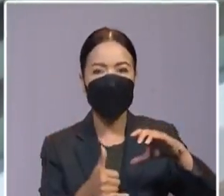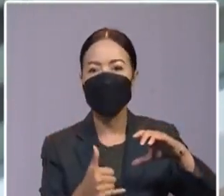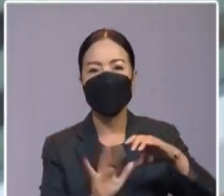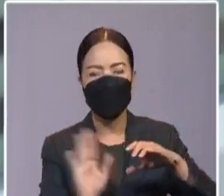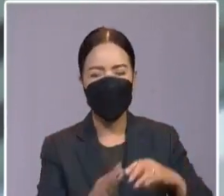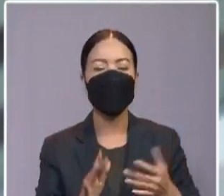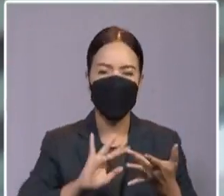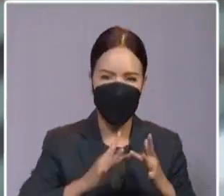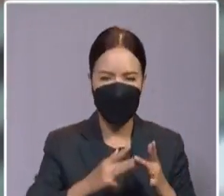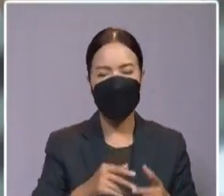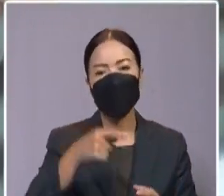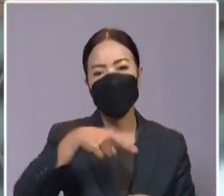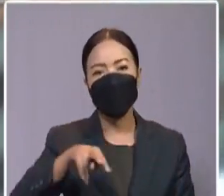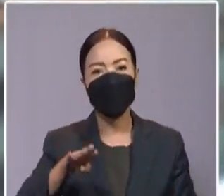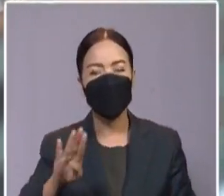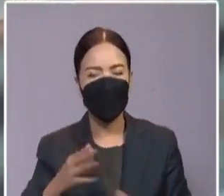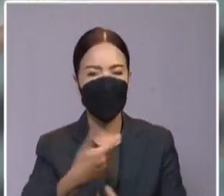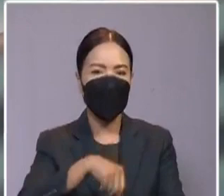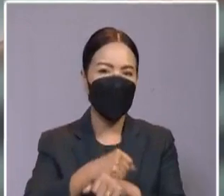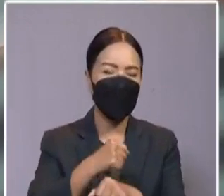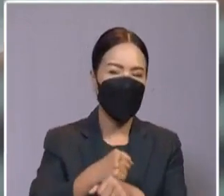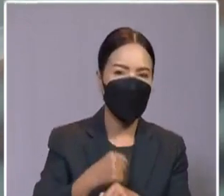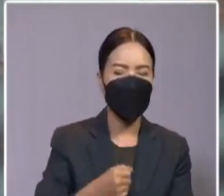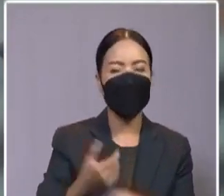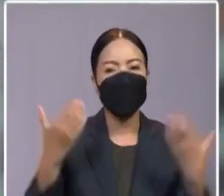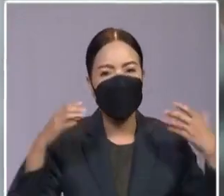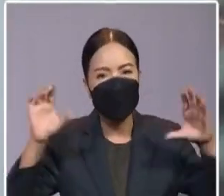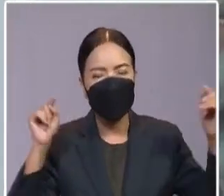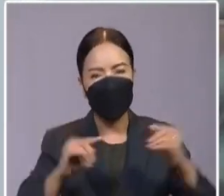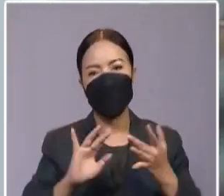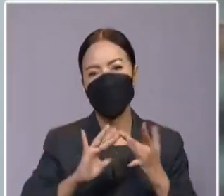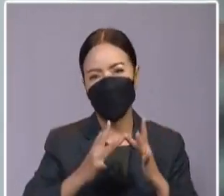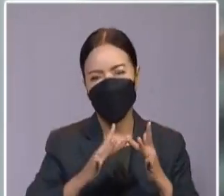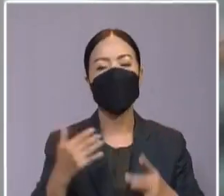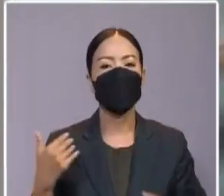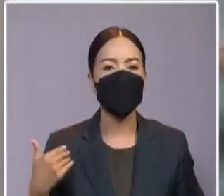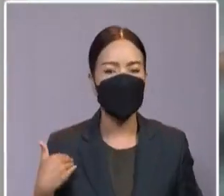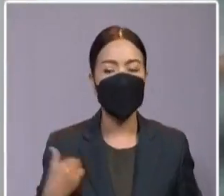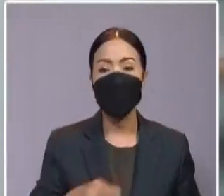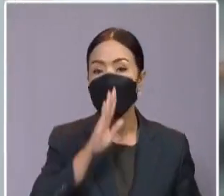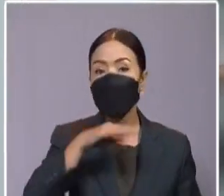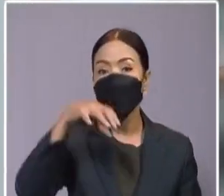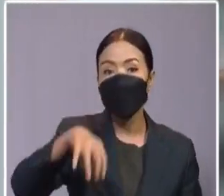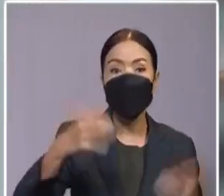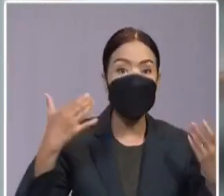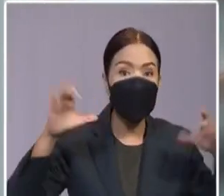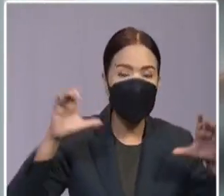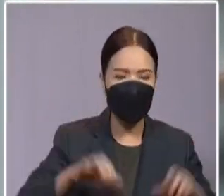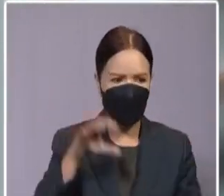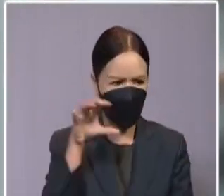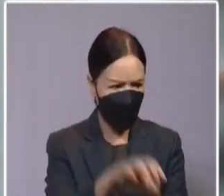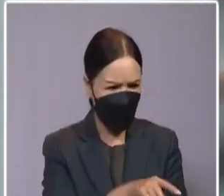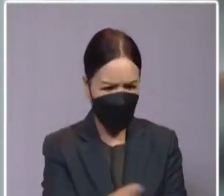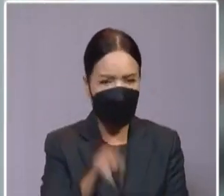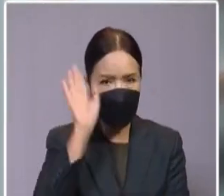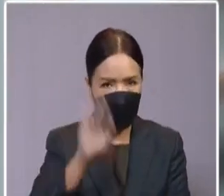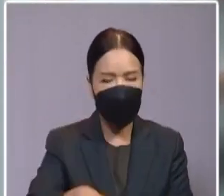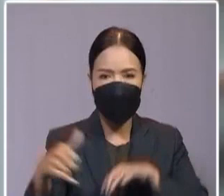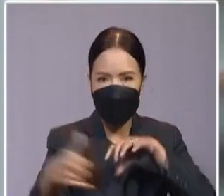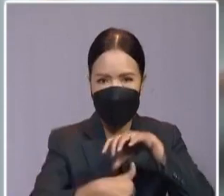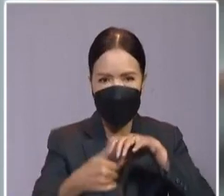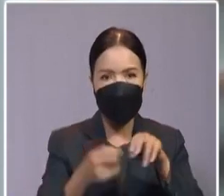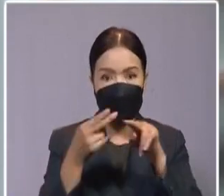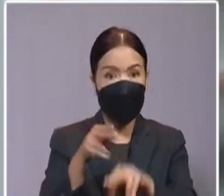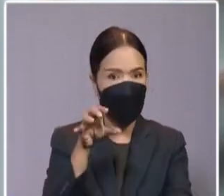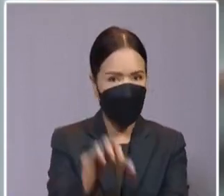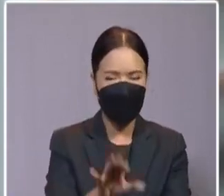รองรับชื่อว่าพ.ร.บการปฏิบัติราชการทางอิเล็กทรอนิกส์ค่ะถ้าเกิดว่าส่วนราชการไหนไปบังคับให้ประชาชนต้องมาทำธุรกรรม